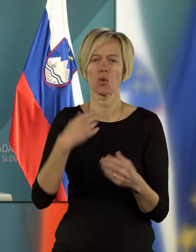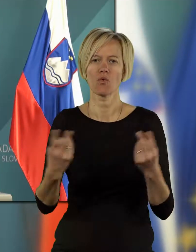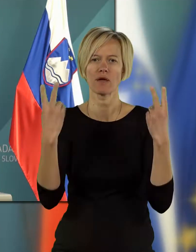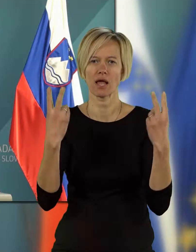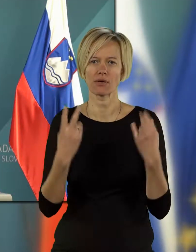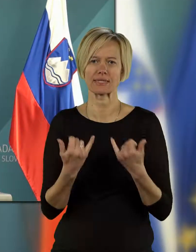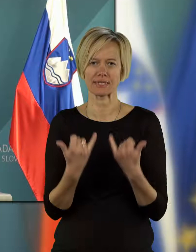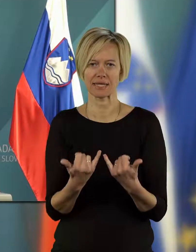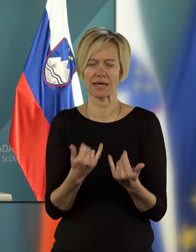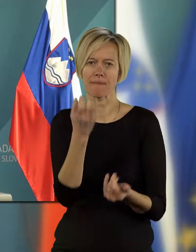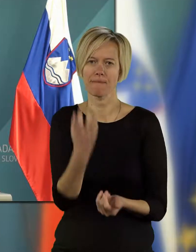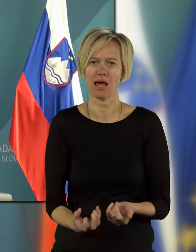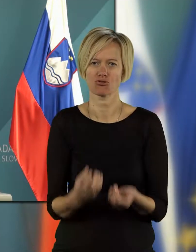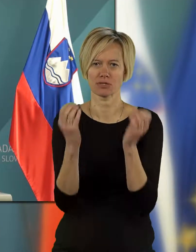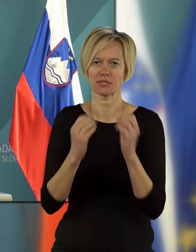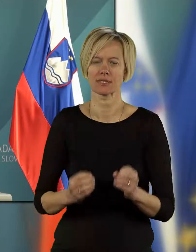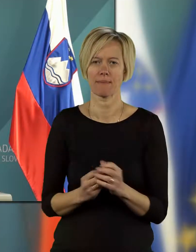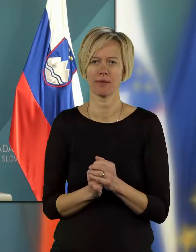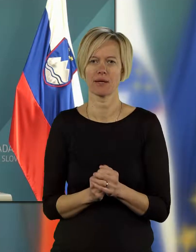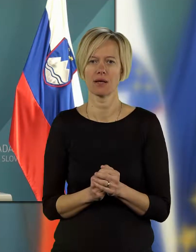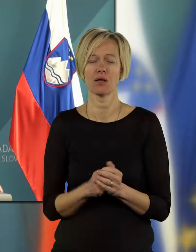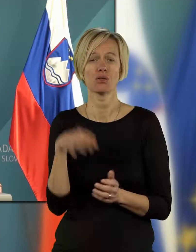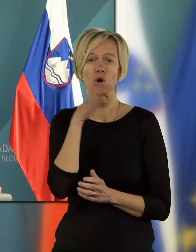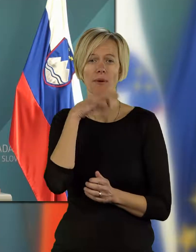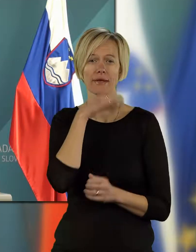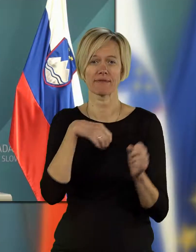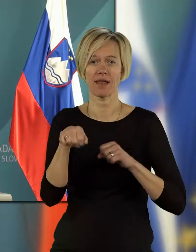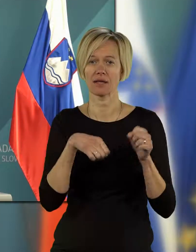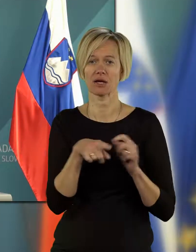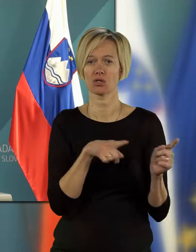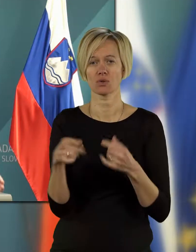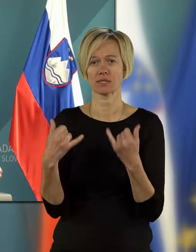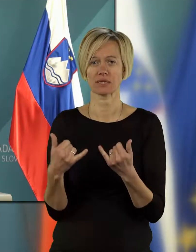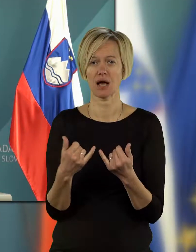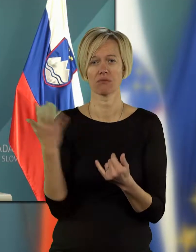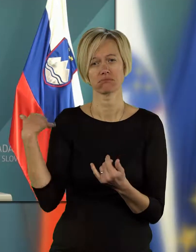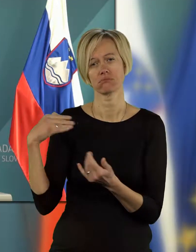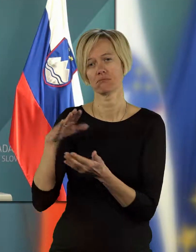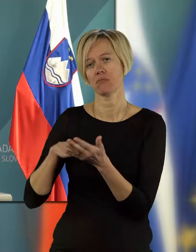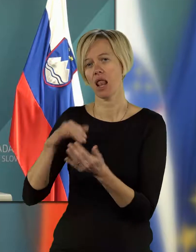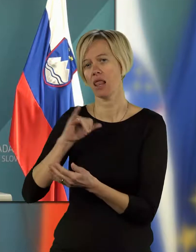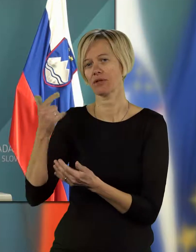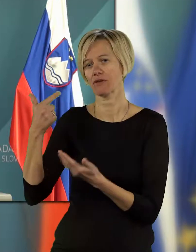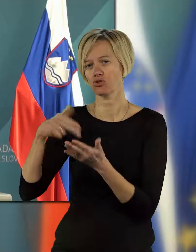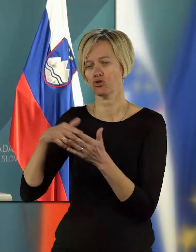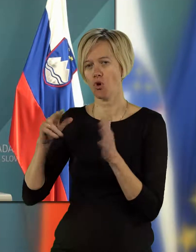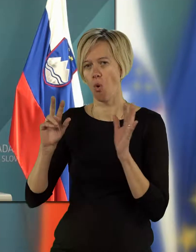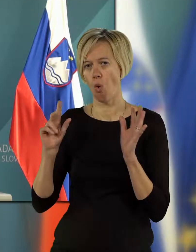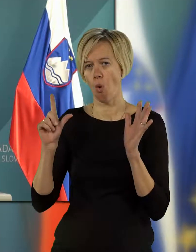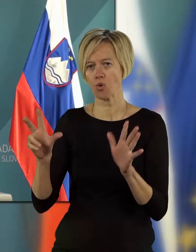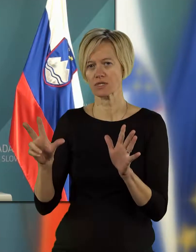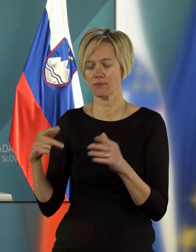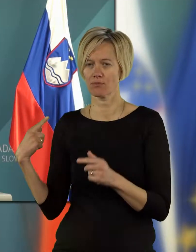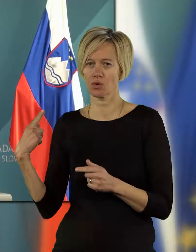je bil uveljavljen sedanji plačni sistem. Nobena vlada do zdaj, od leta 2008 dalje do